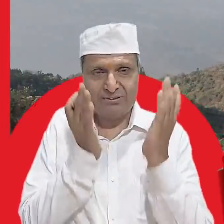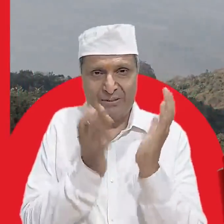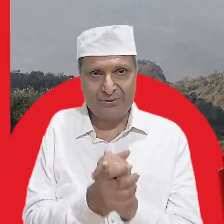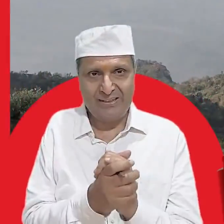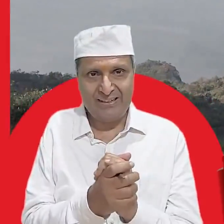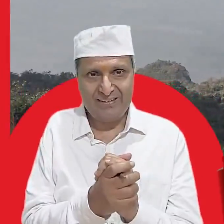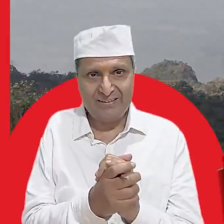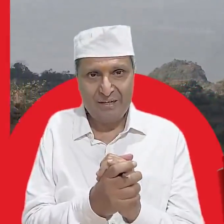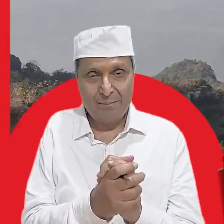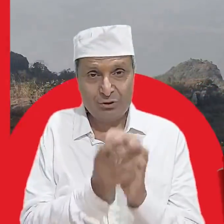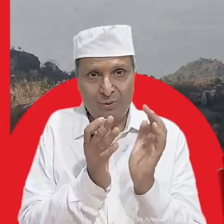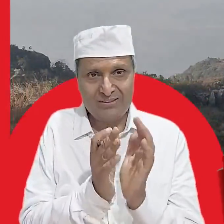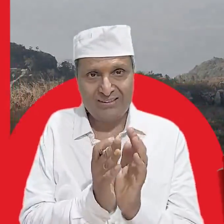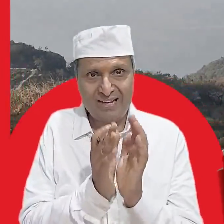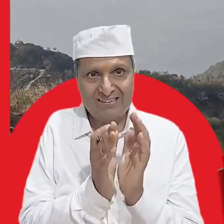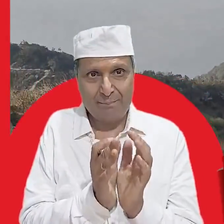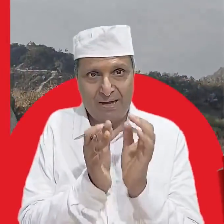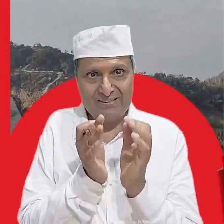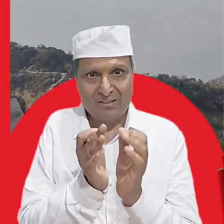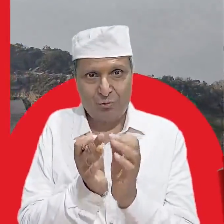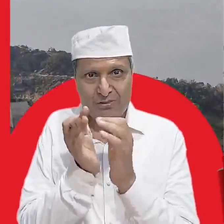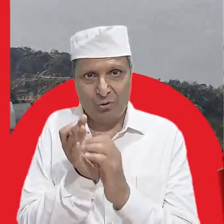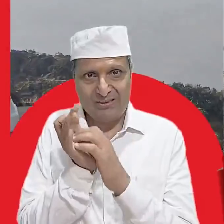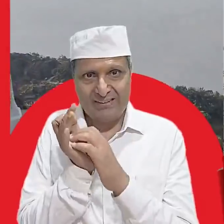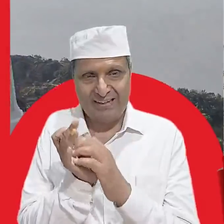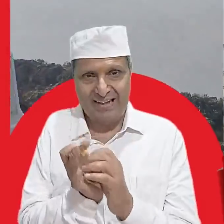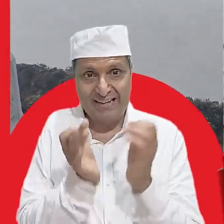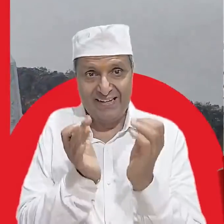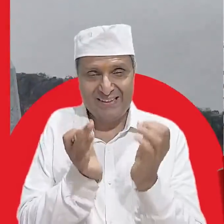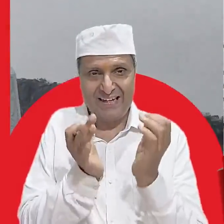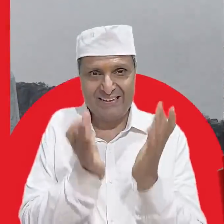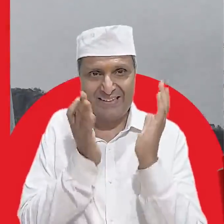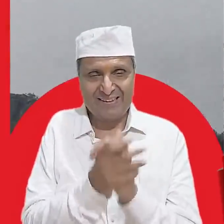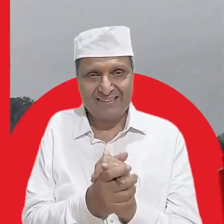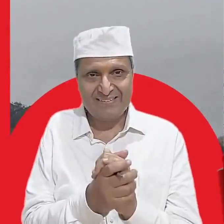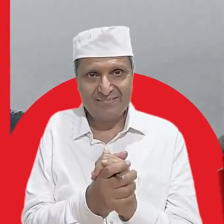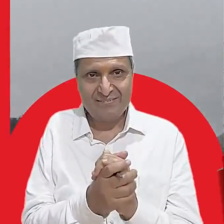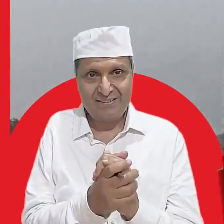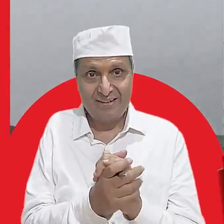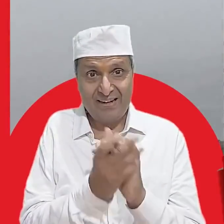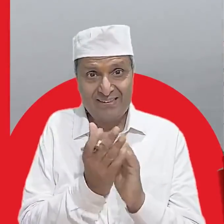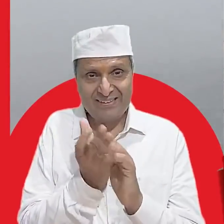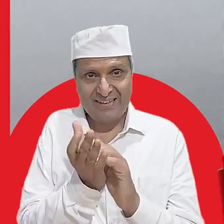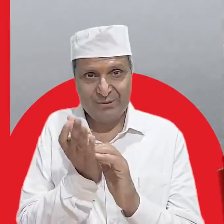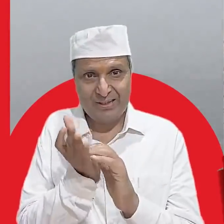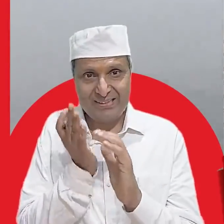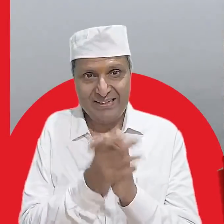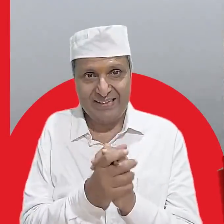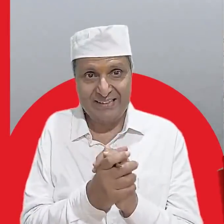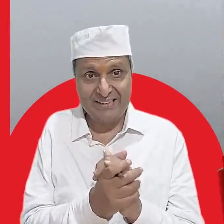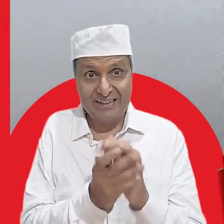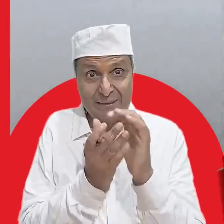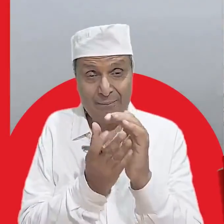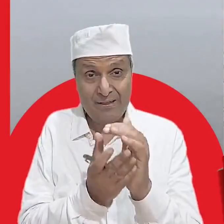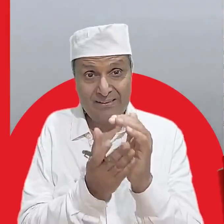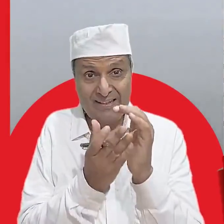ने बहुत सहयोग दिया है। पर शुरुआत करते हैं आज की 22 अक्टूबर 2018 के इस आदेश के साथ। राज्य सरकार द्वारा जारी